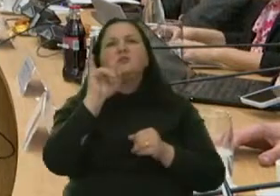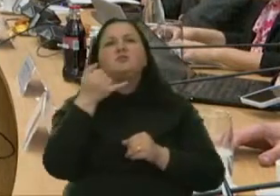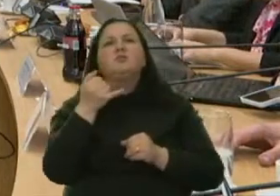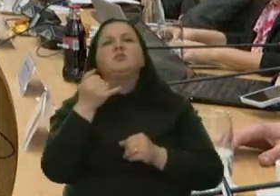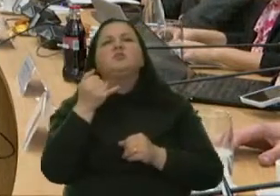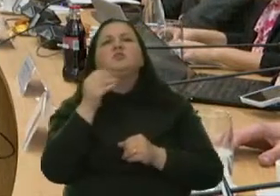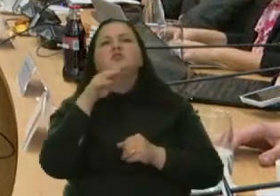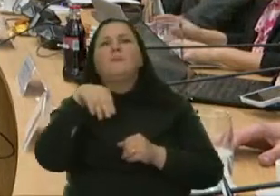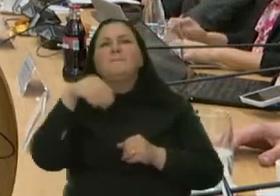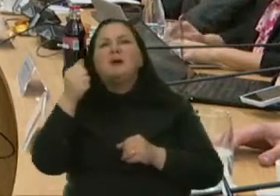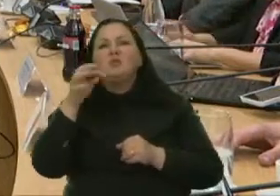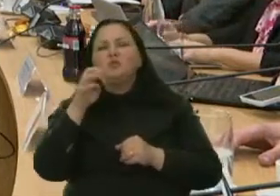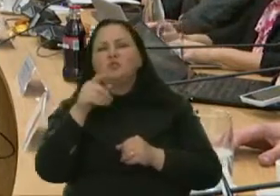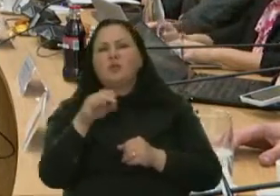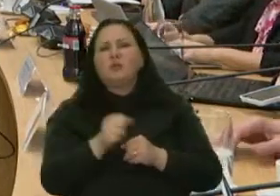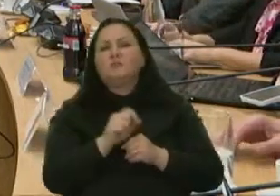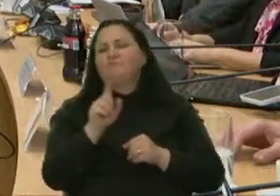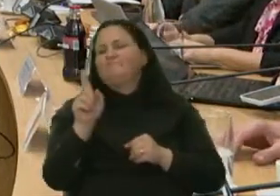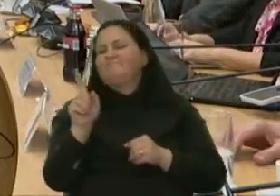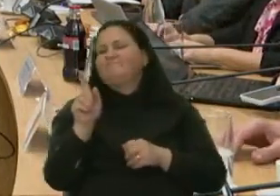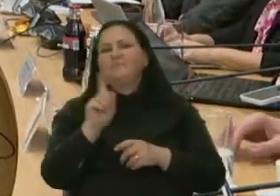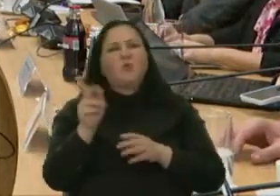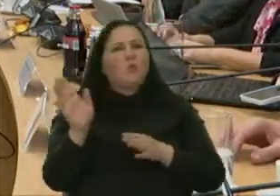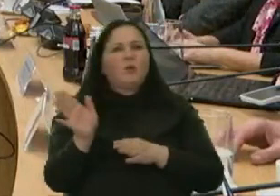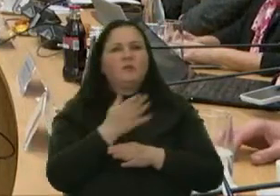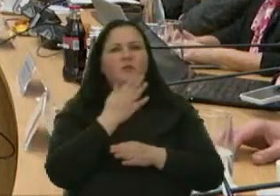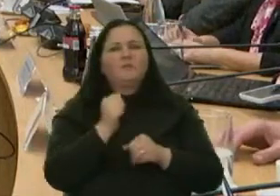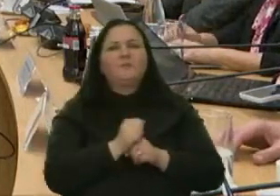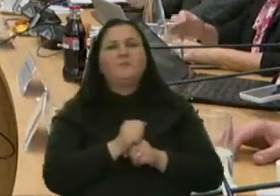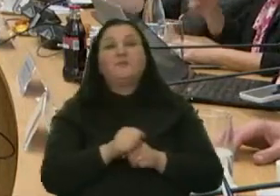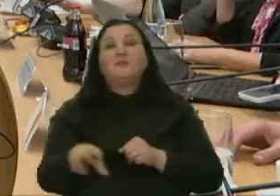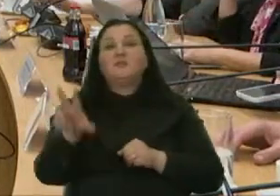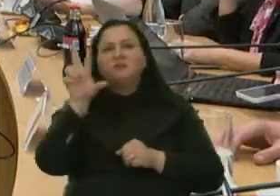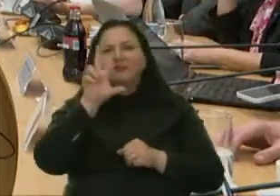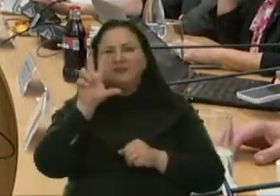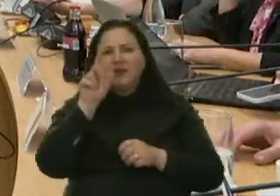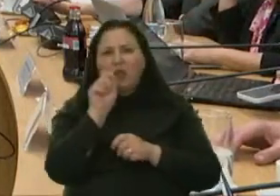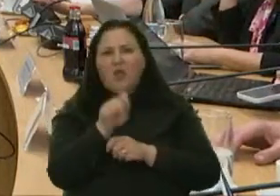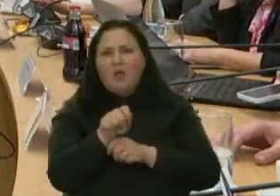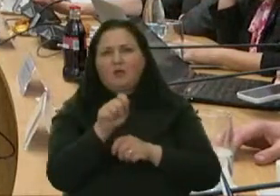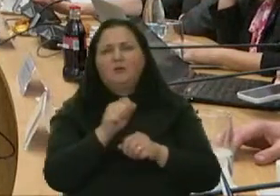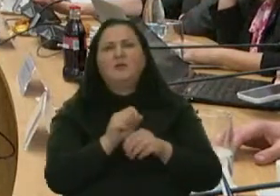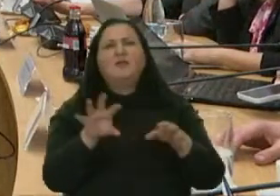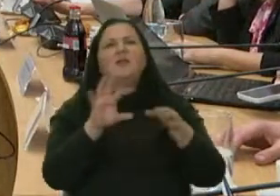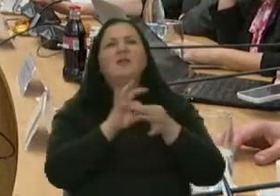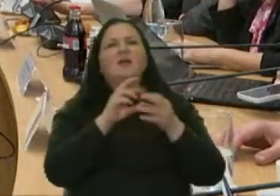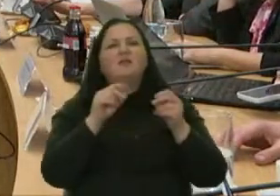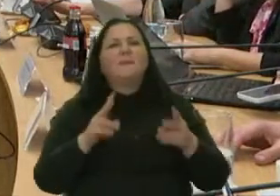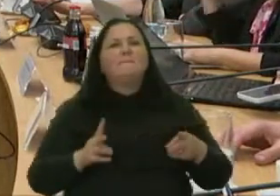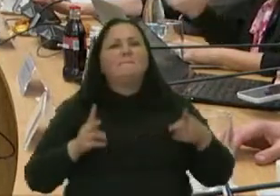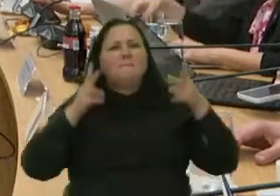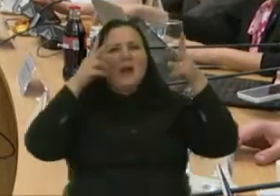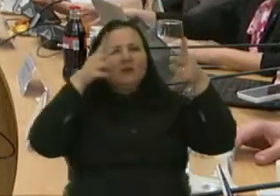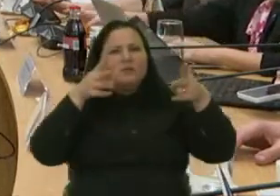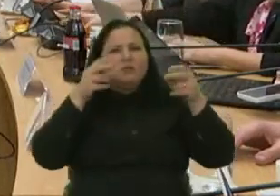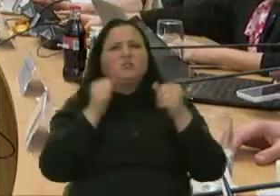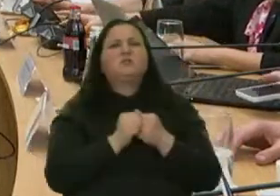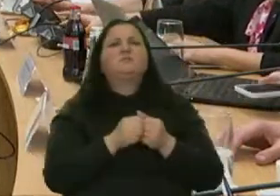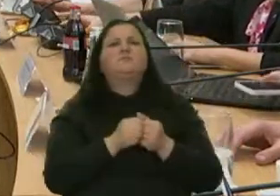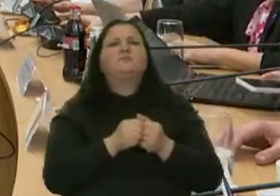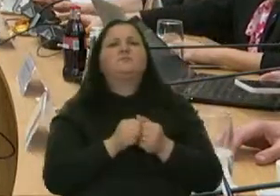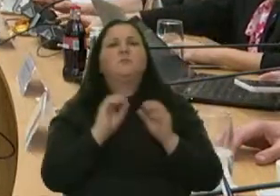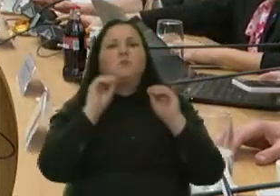Domnului consilier mătușan amendamentul nu a trecut amendamentul numărul 3 este cel legat de pasaje supun la vot